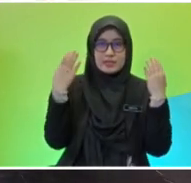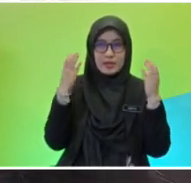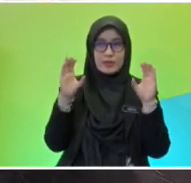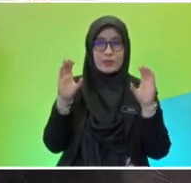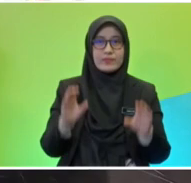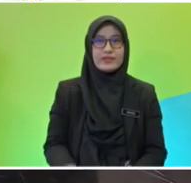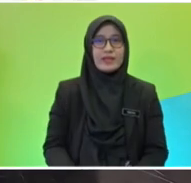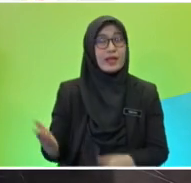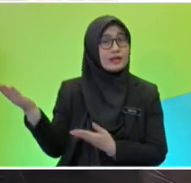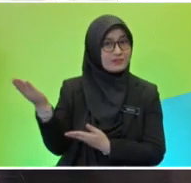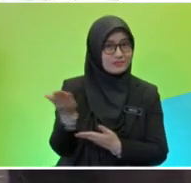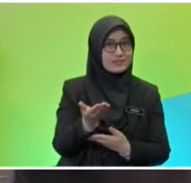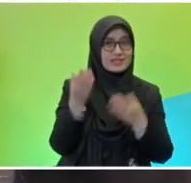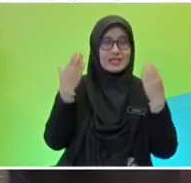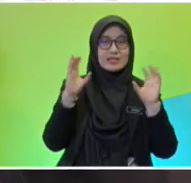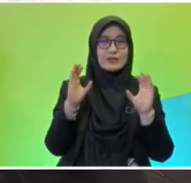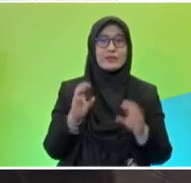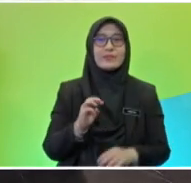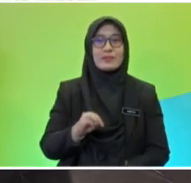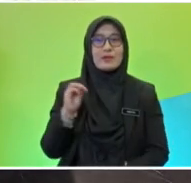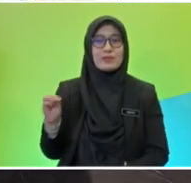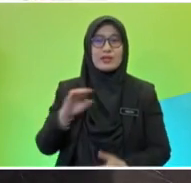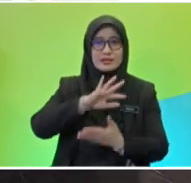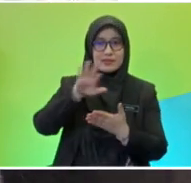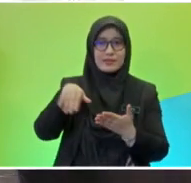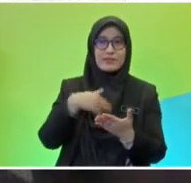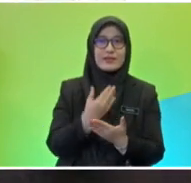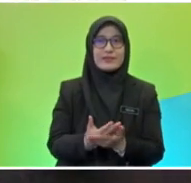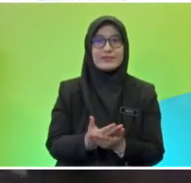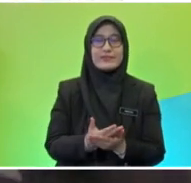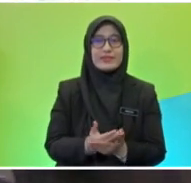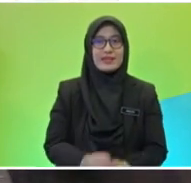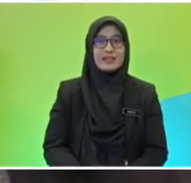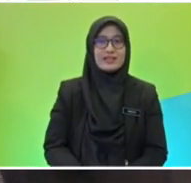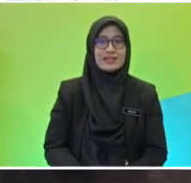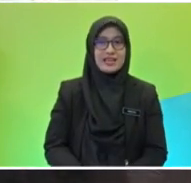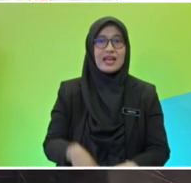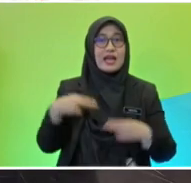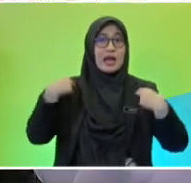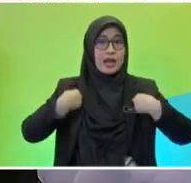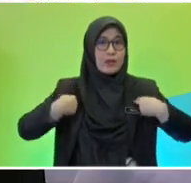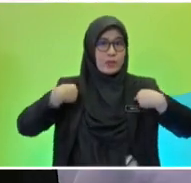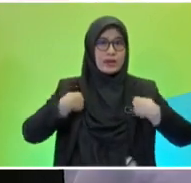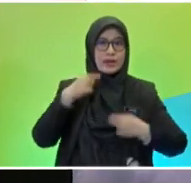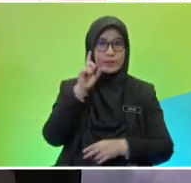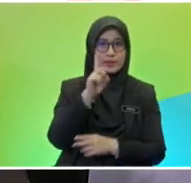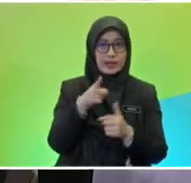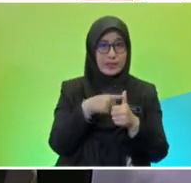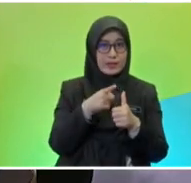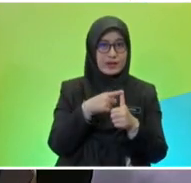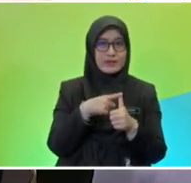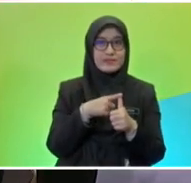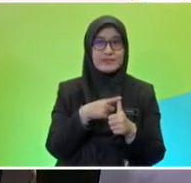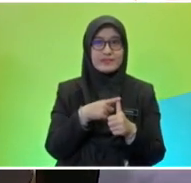Silakan. Murid-murid di luar sana kita dah bersedia. Kita tengok haiwan yang pertama, kita nak berkenalan dengan haiwan yang pertama iaitu